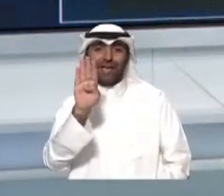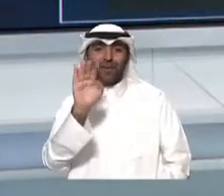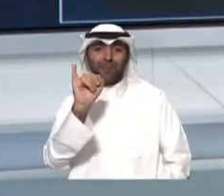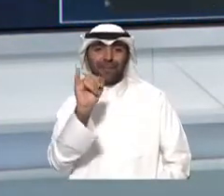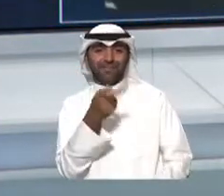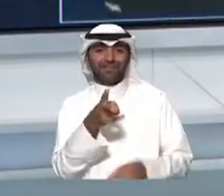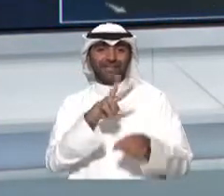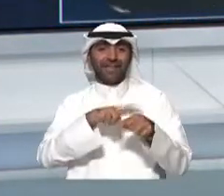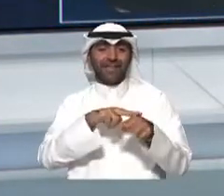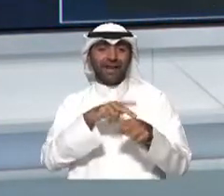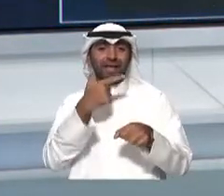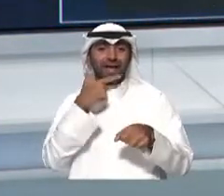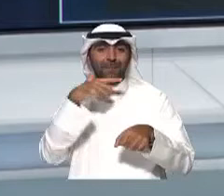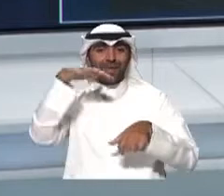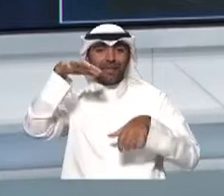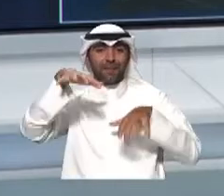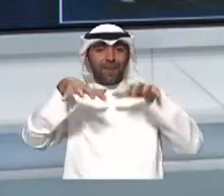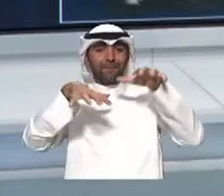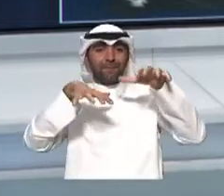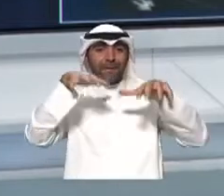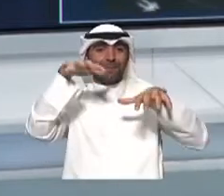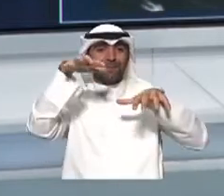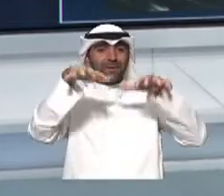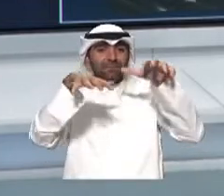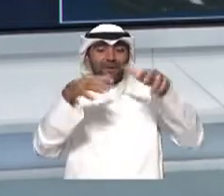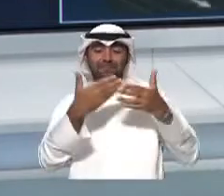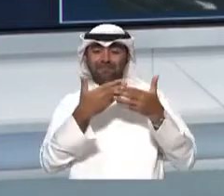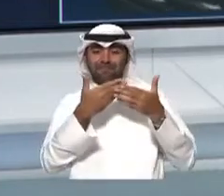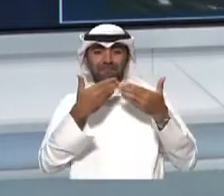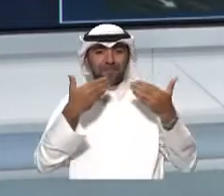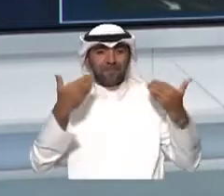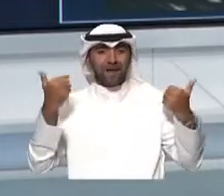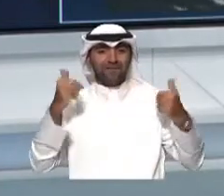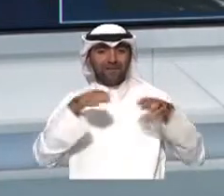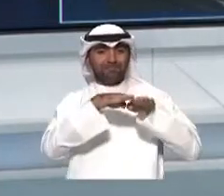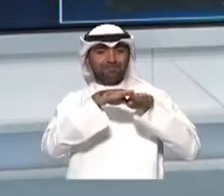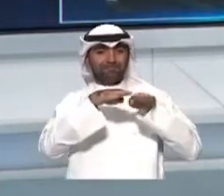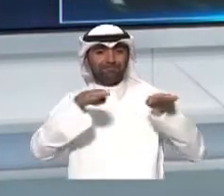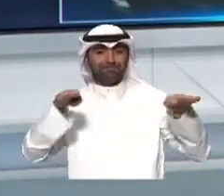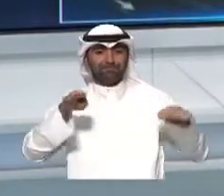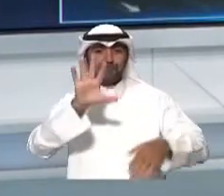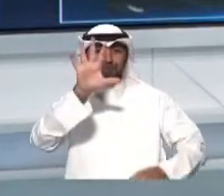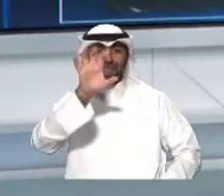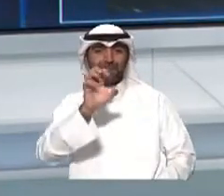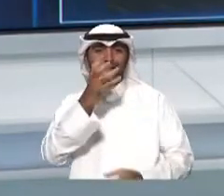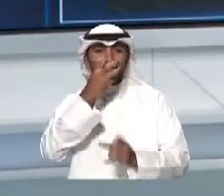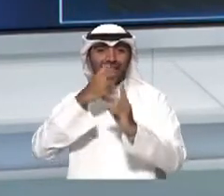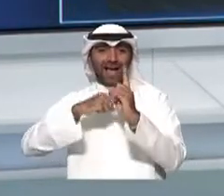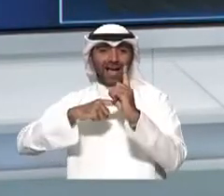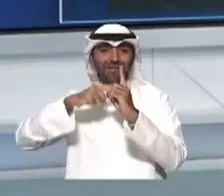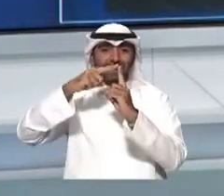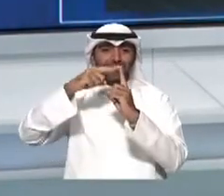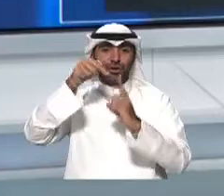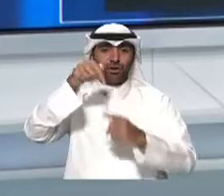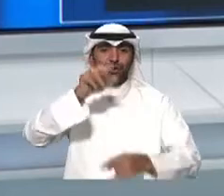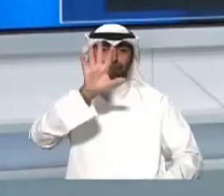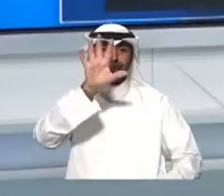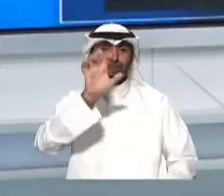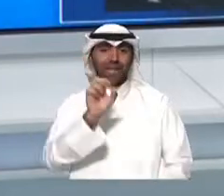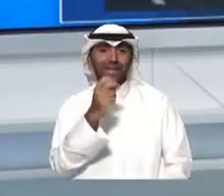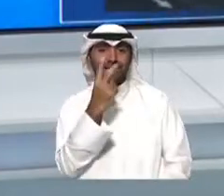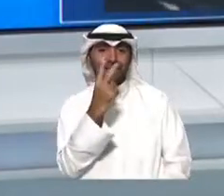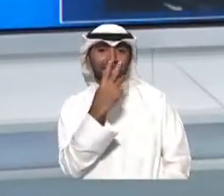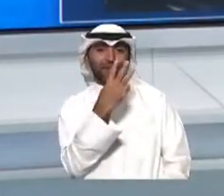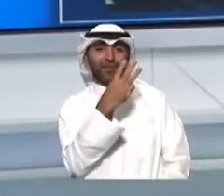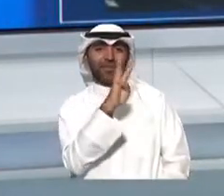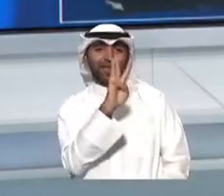السحب، درجات حرارة منتصف هذه الليلة متفاوتة ما بين 33 إلى 32 درجة مئوية على المناطق الصحراوية،